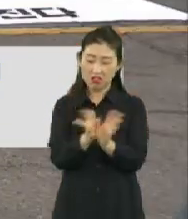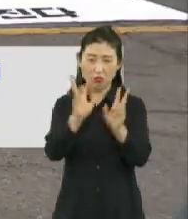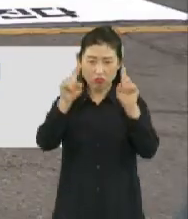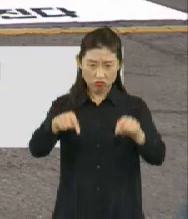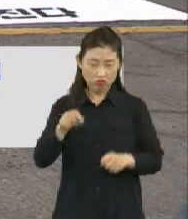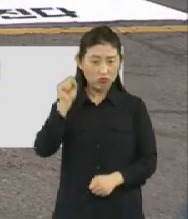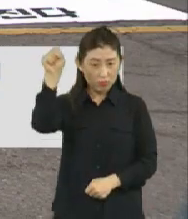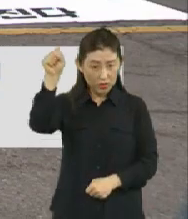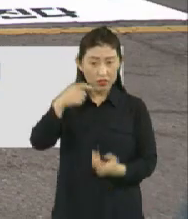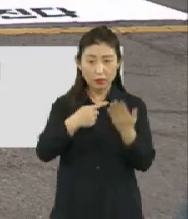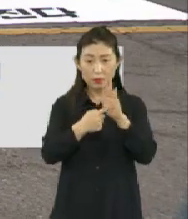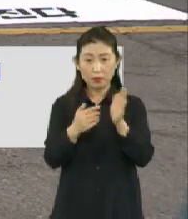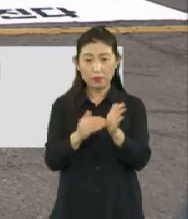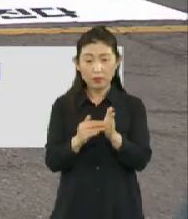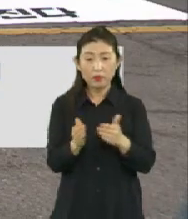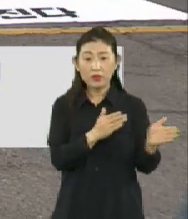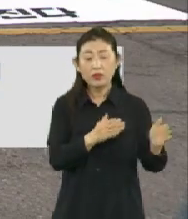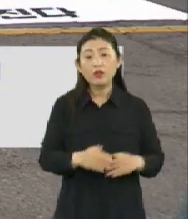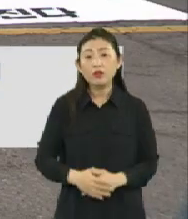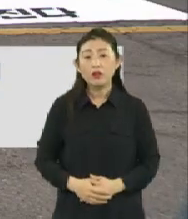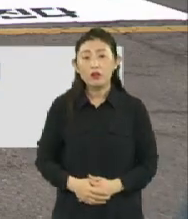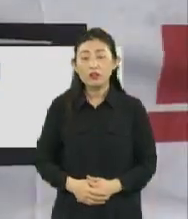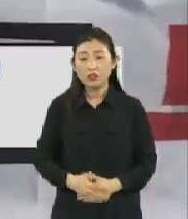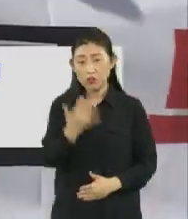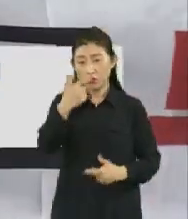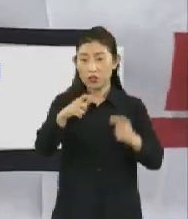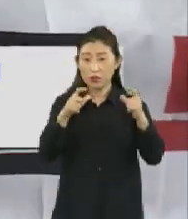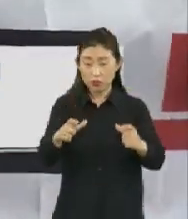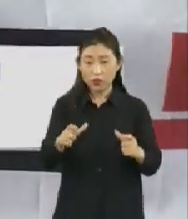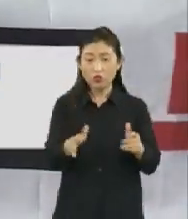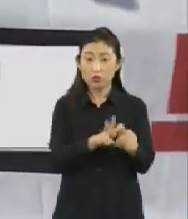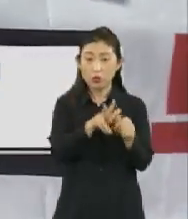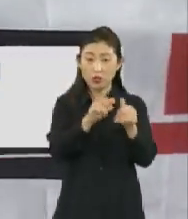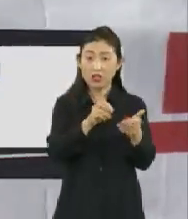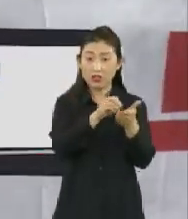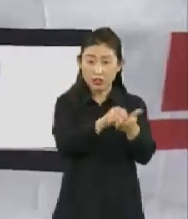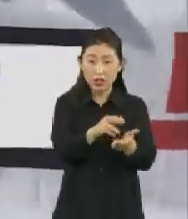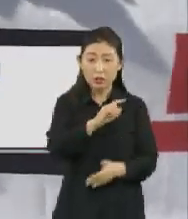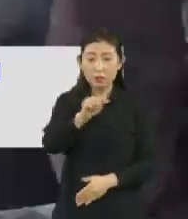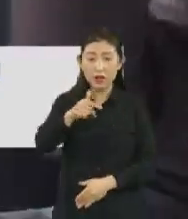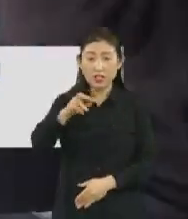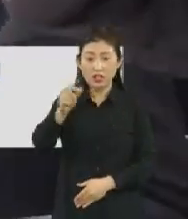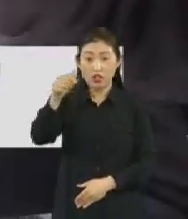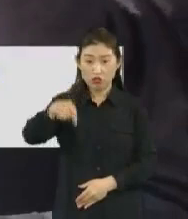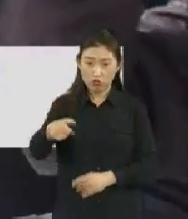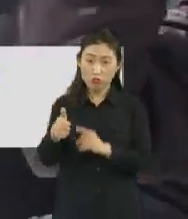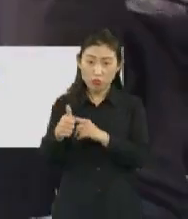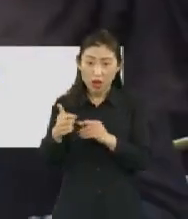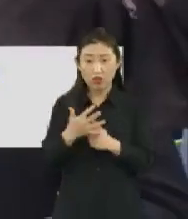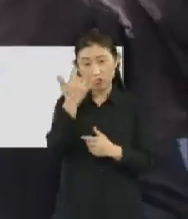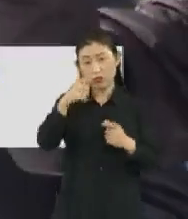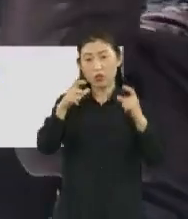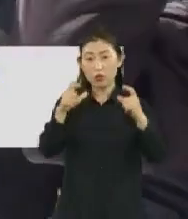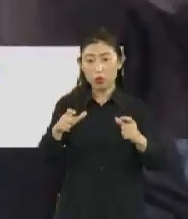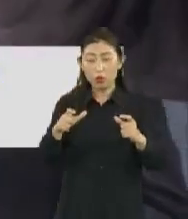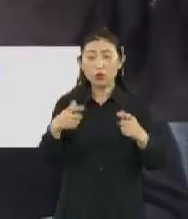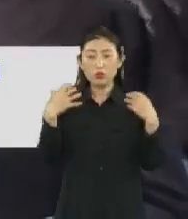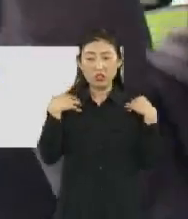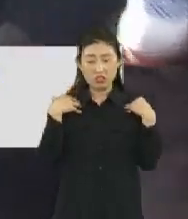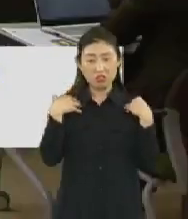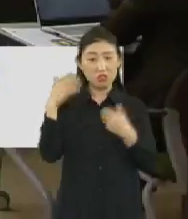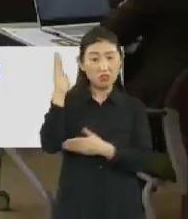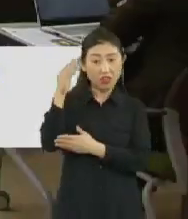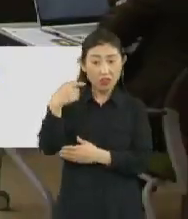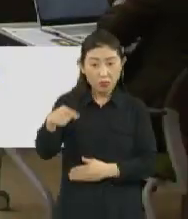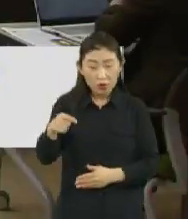무소속 출마하겠다는 뜻도 내비쳤습니다. 충남지사 예비 후보로 등록한 박찬우 전 의원도 충남도청에서